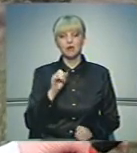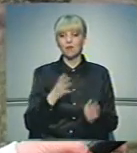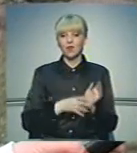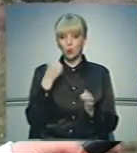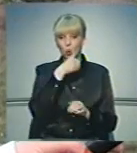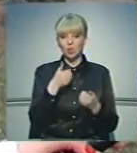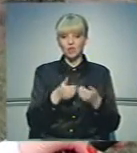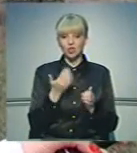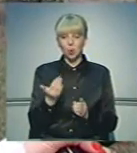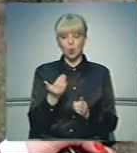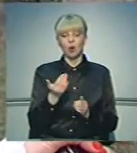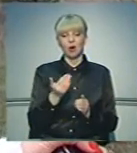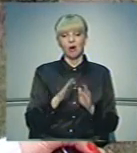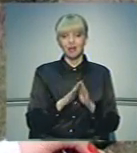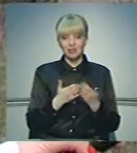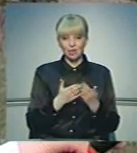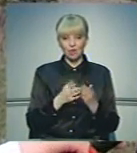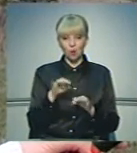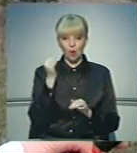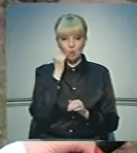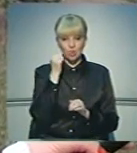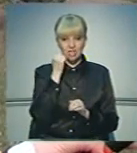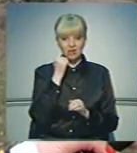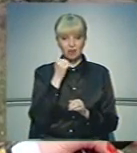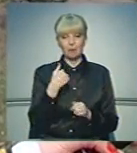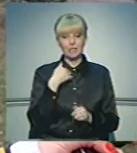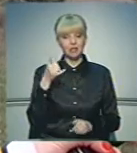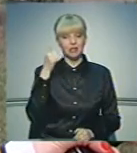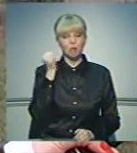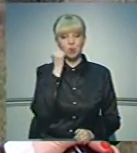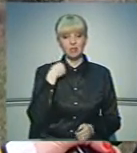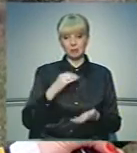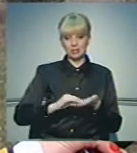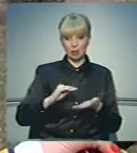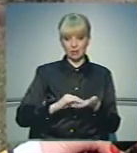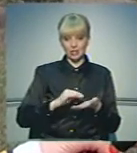вийшла його «Дефіляда в Москві» книга, мені з Москви написав